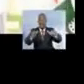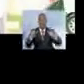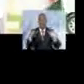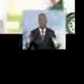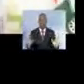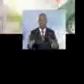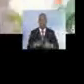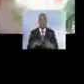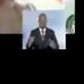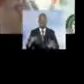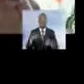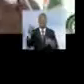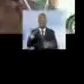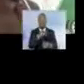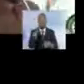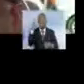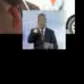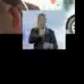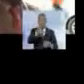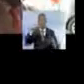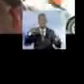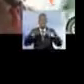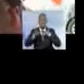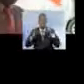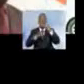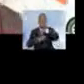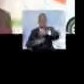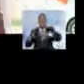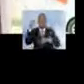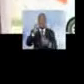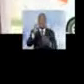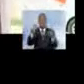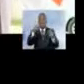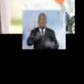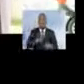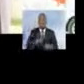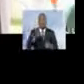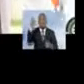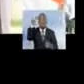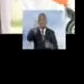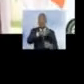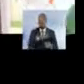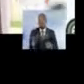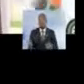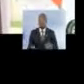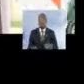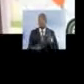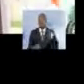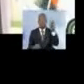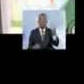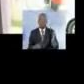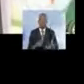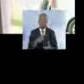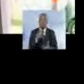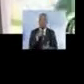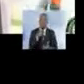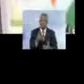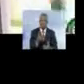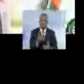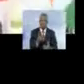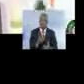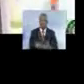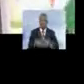enjeux sécuritaires. Je voudrais vous réitérer l'engagement de mon département